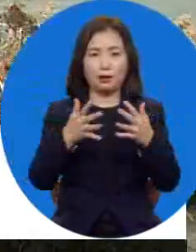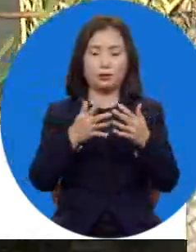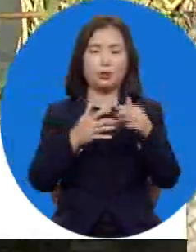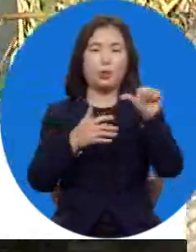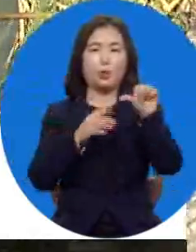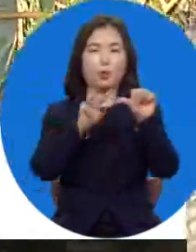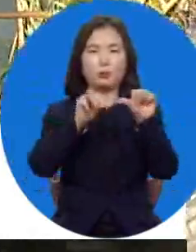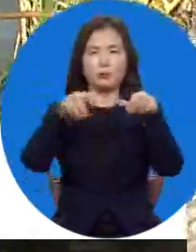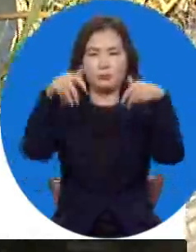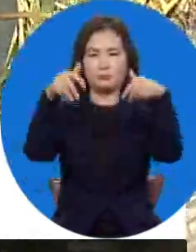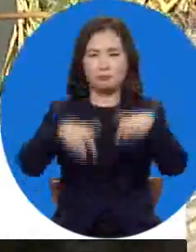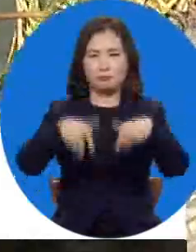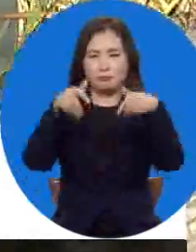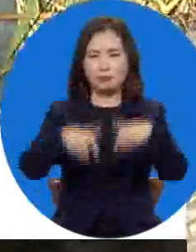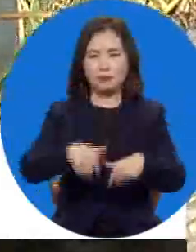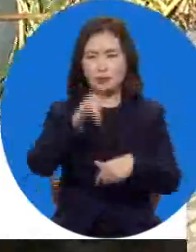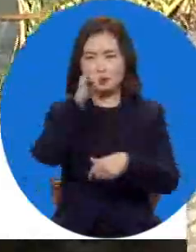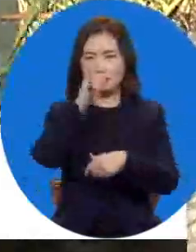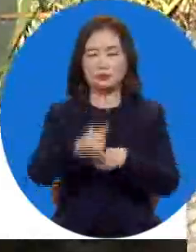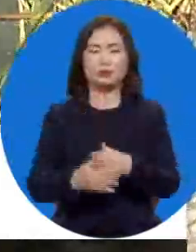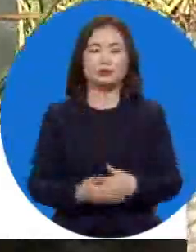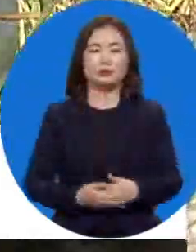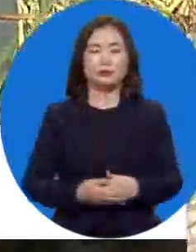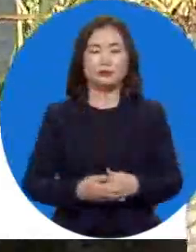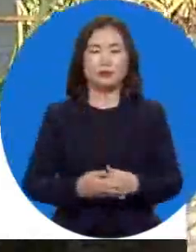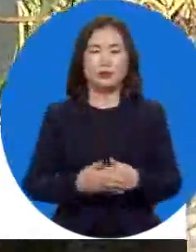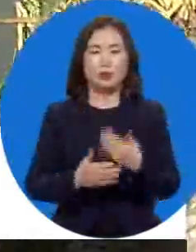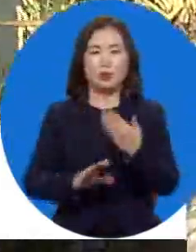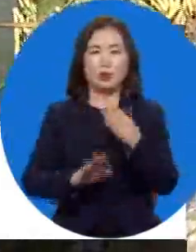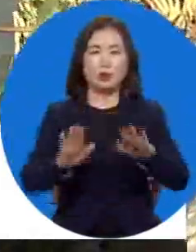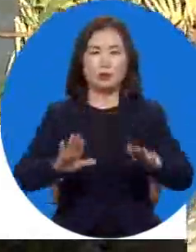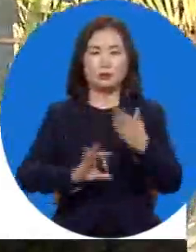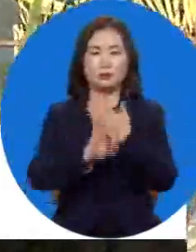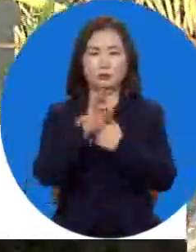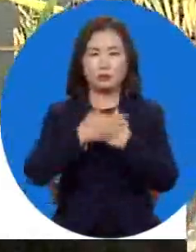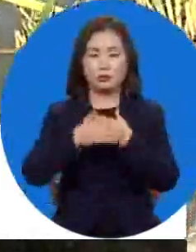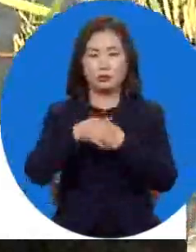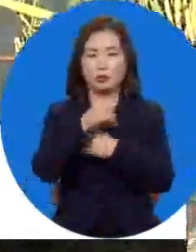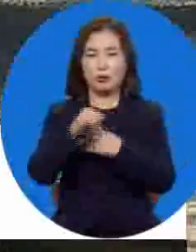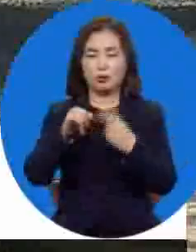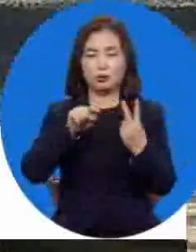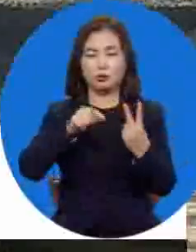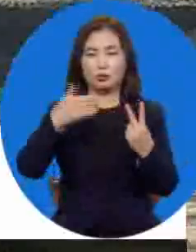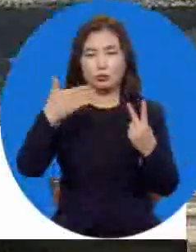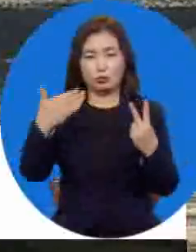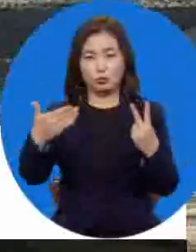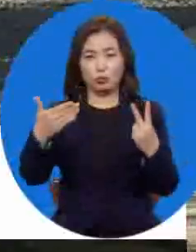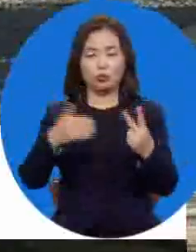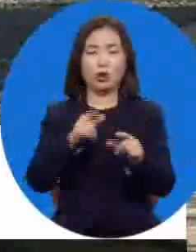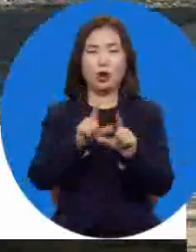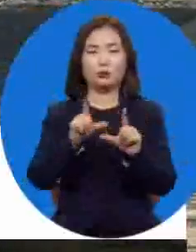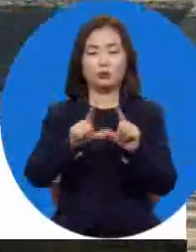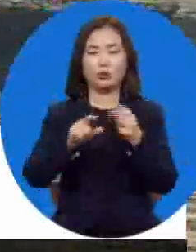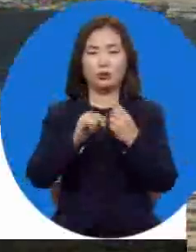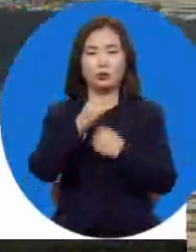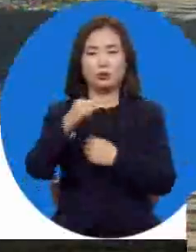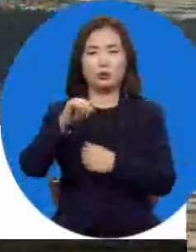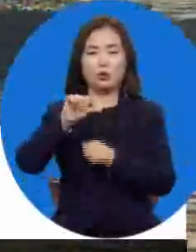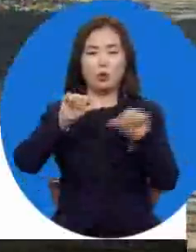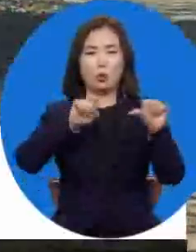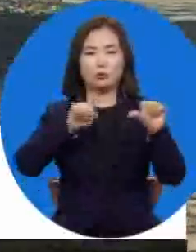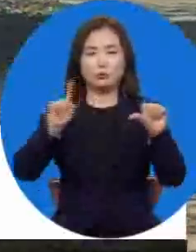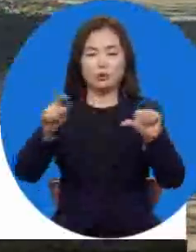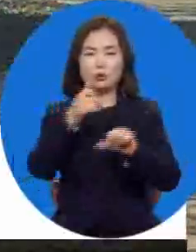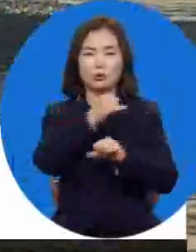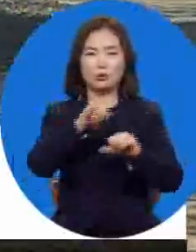함께 5mm 안타깝게 비가 내리겠습니다 오늘 아침 최저기온은 대구가 영화 2.9 도 안동 이용 하우저 밀도 등